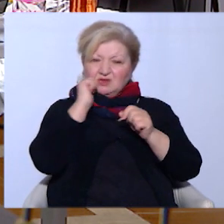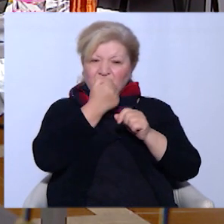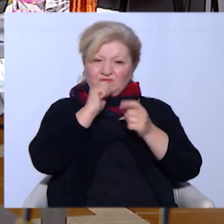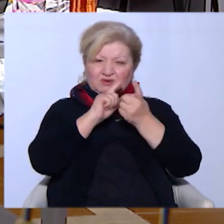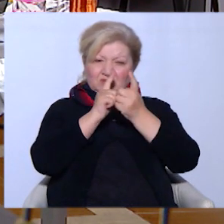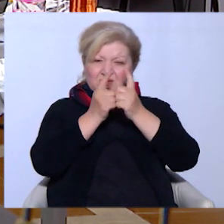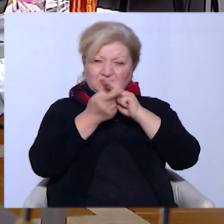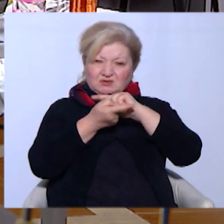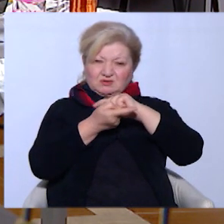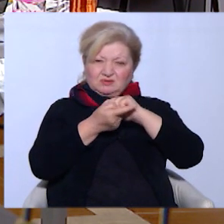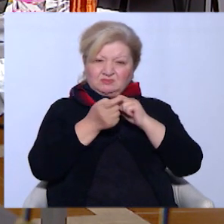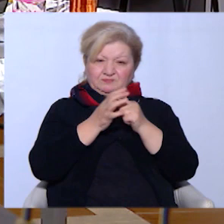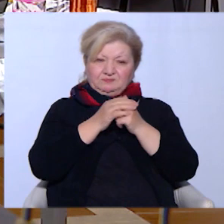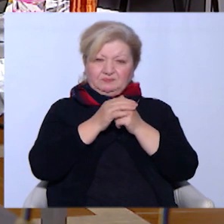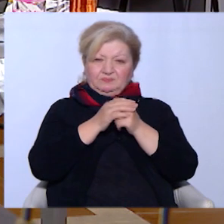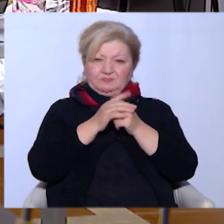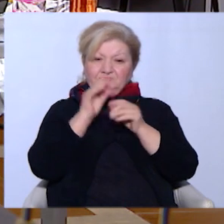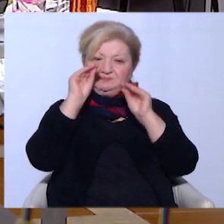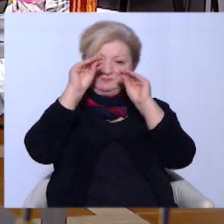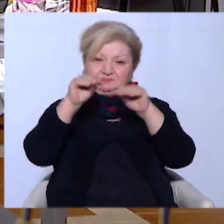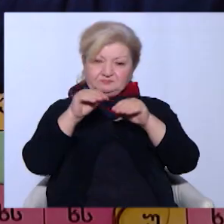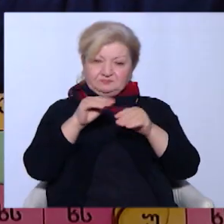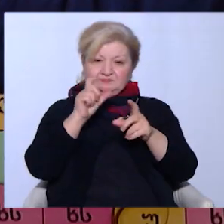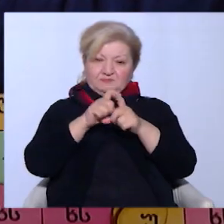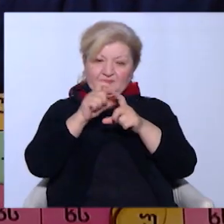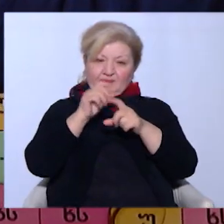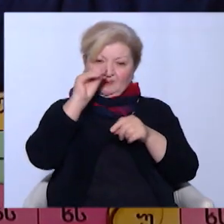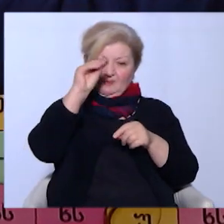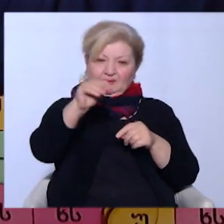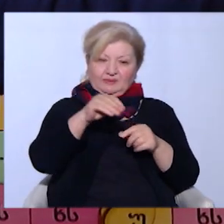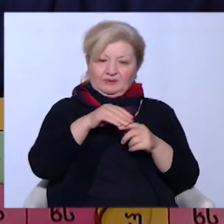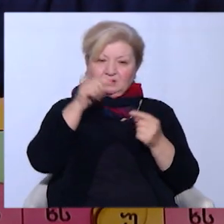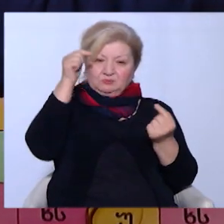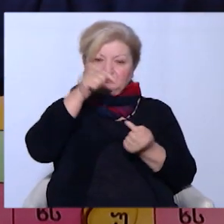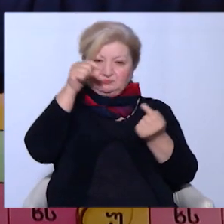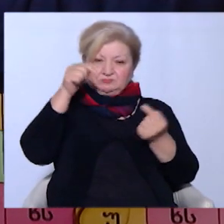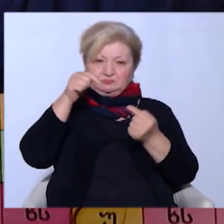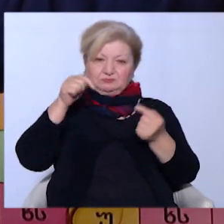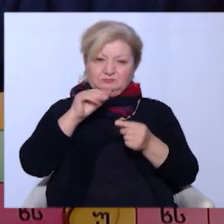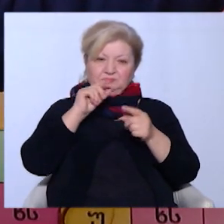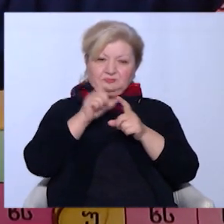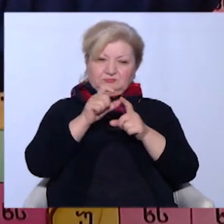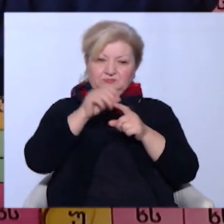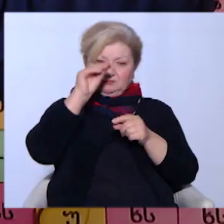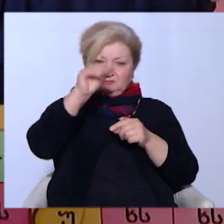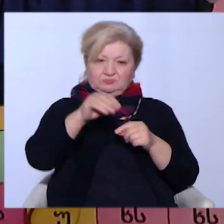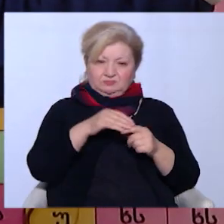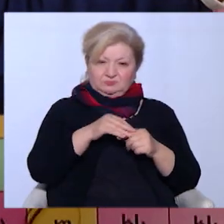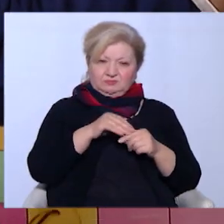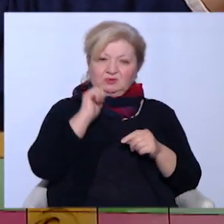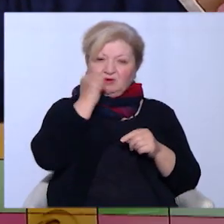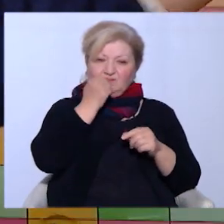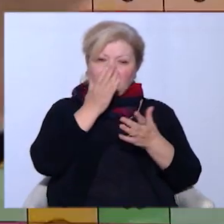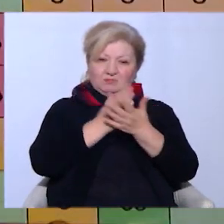ელემენტი ვიგულისხმოთ. ესე იგი, რკინა ჰაერზე იჟანგება, რას აქვს დაჟანგვის უნარი?